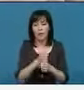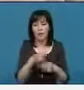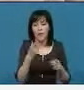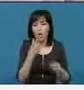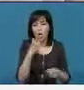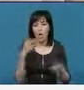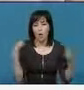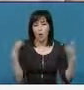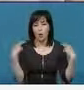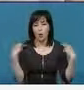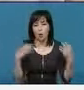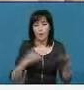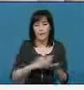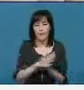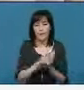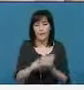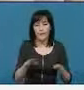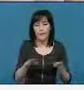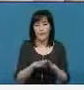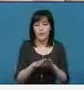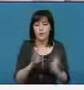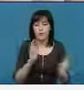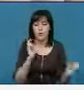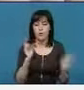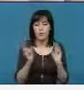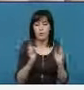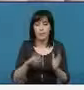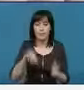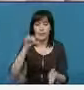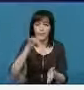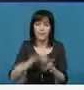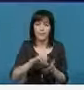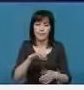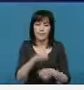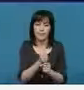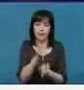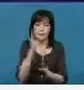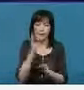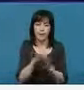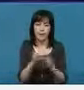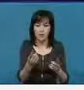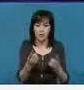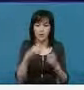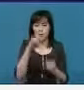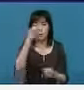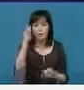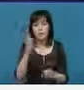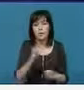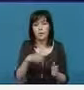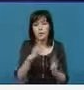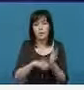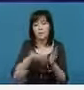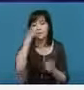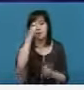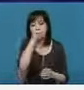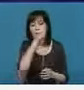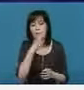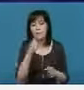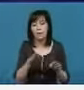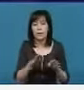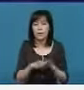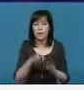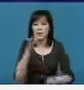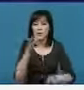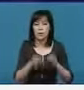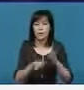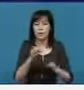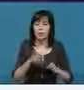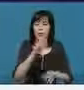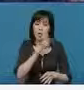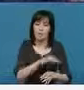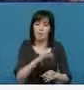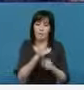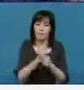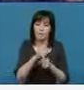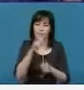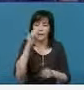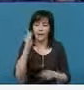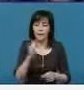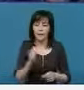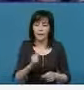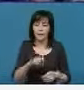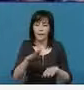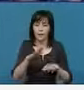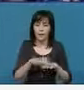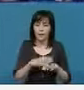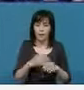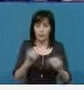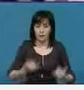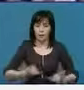органдарының қызметкерлері мен студенттер қатысты. Басты мақсат ұлы жеңістің 70 жылдығы қарсаңында сот саласында еңбек еткен ардагерлерді ардақтап,